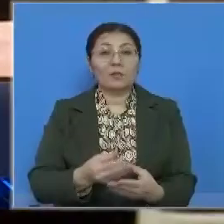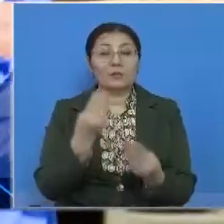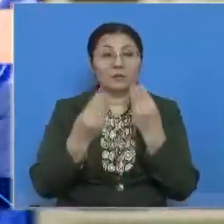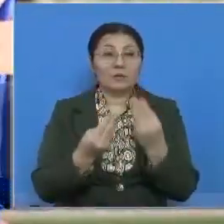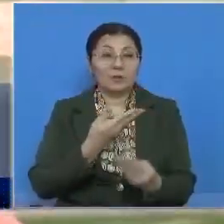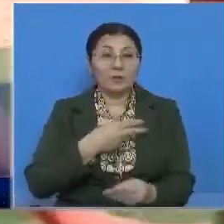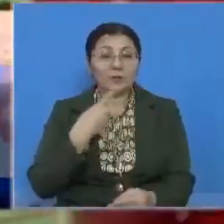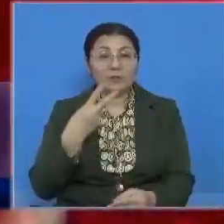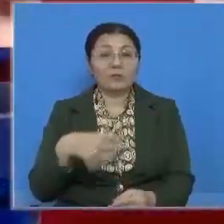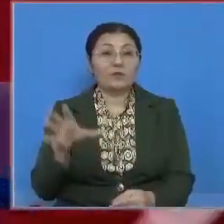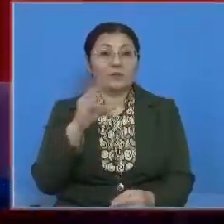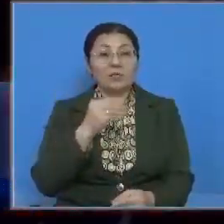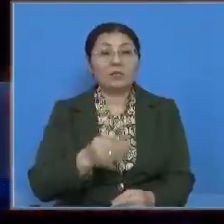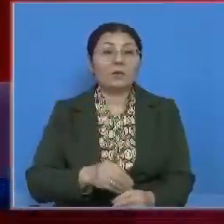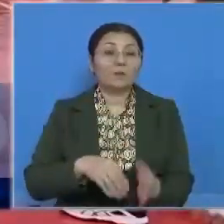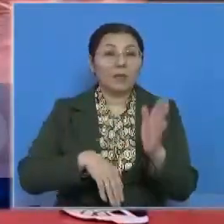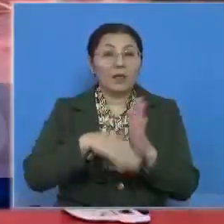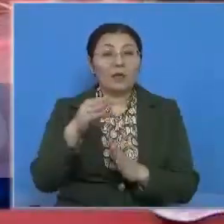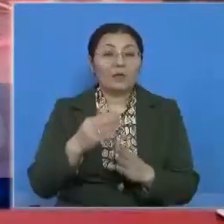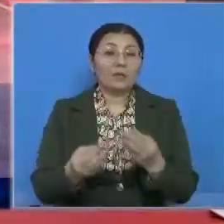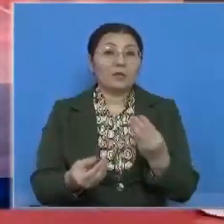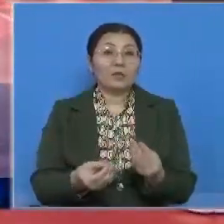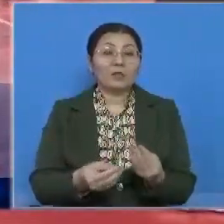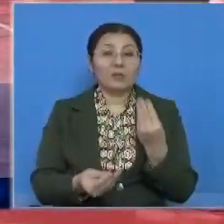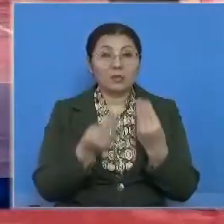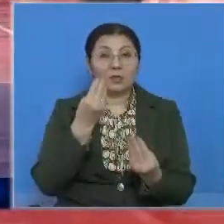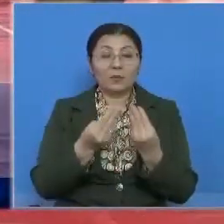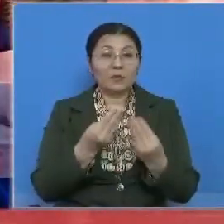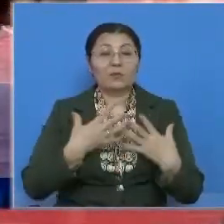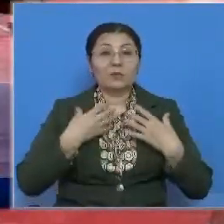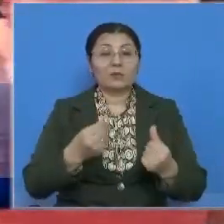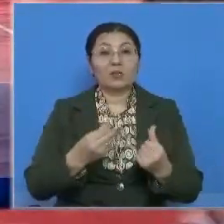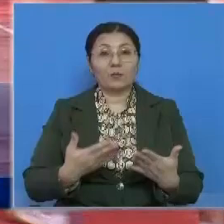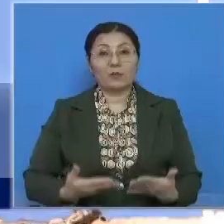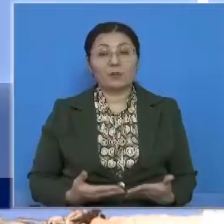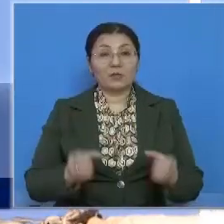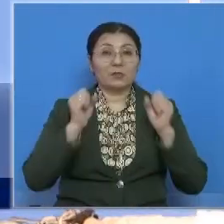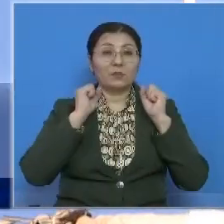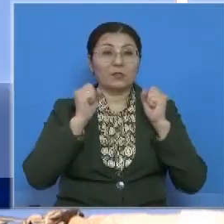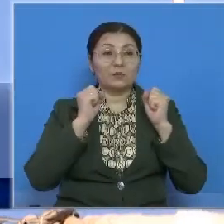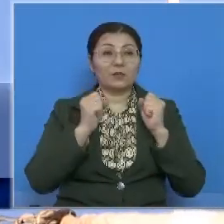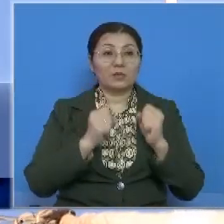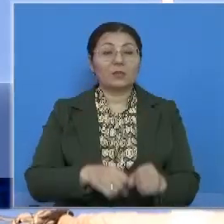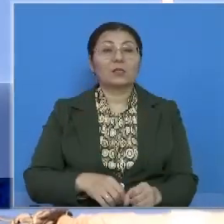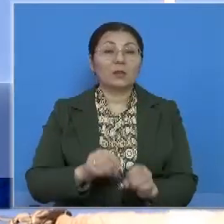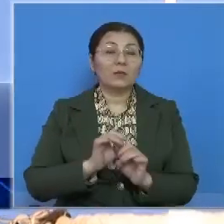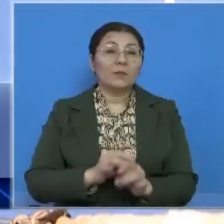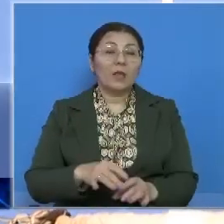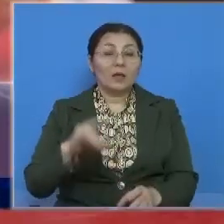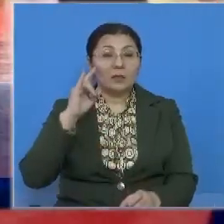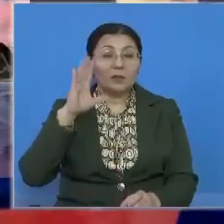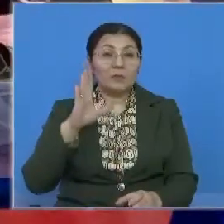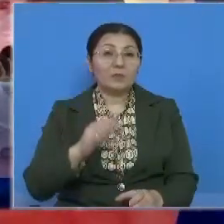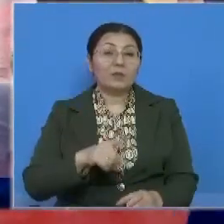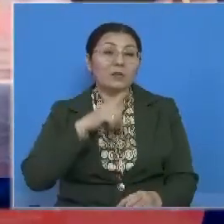мы отметили, что все они в отличной форме, играют на высоком уровне. Здоровый образ жизни и спорт становятся популярным не только среди молодежи,